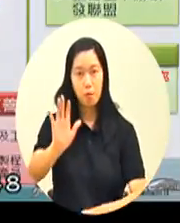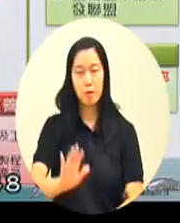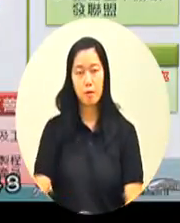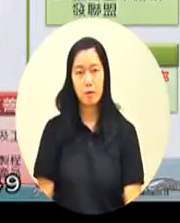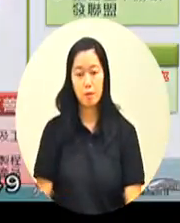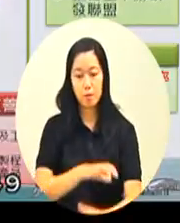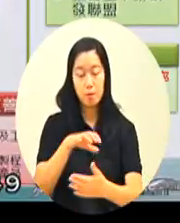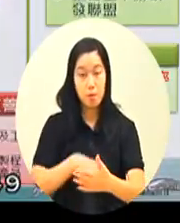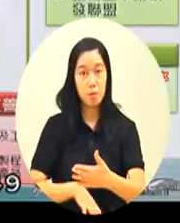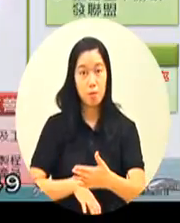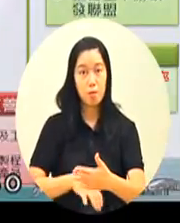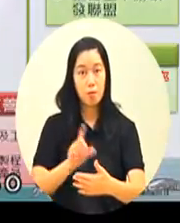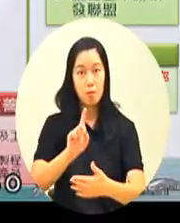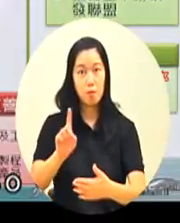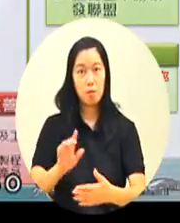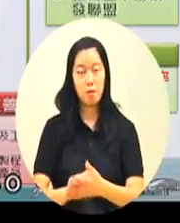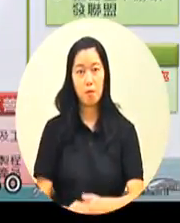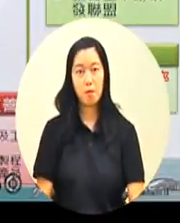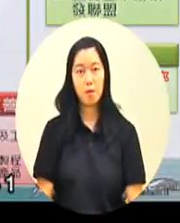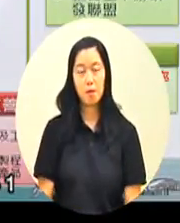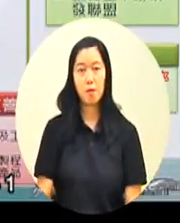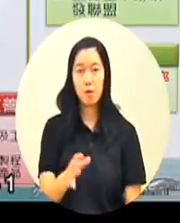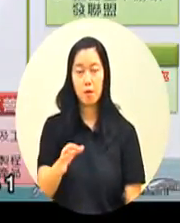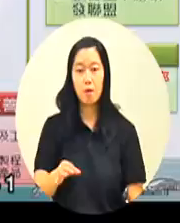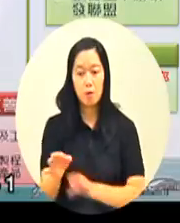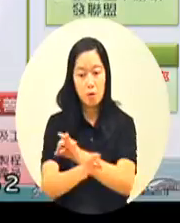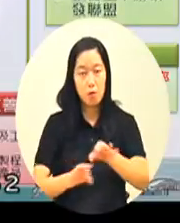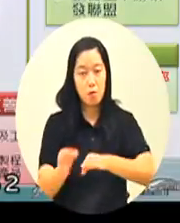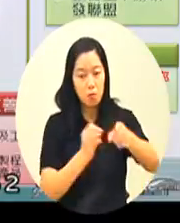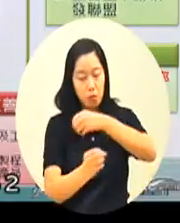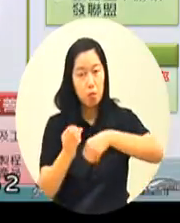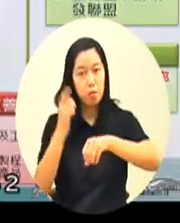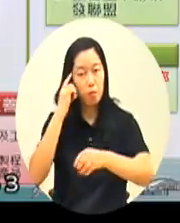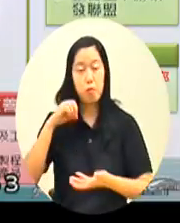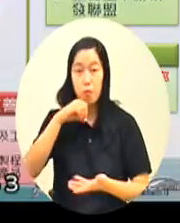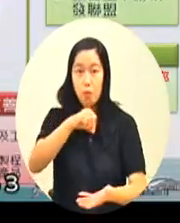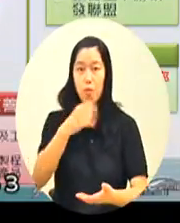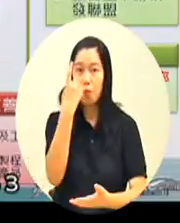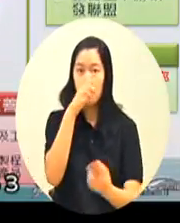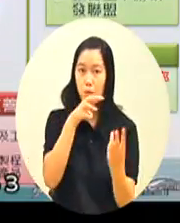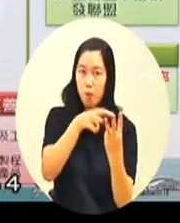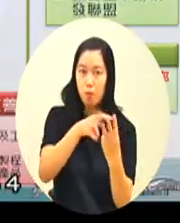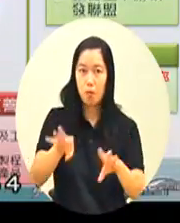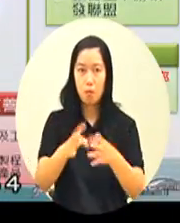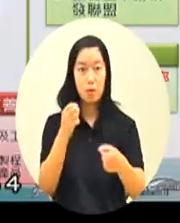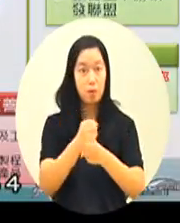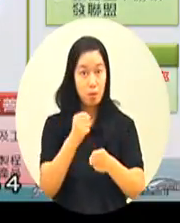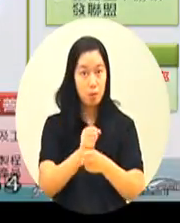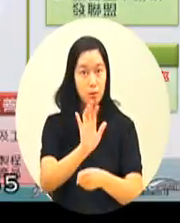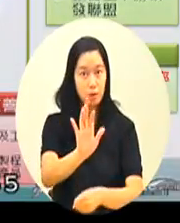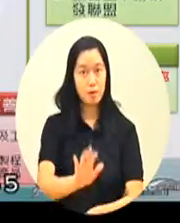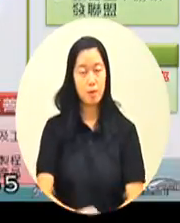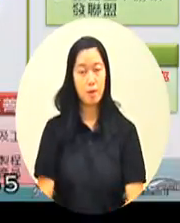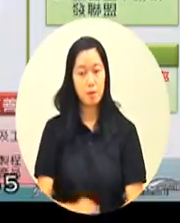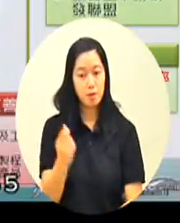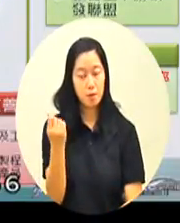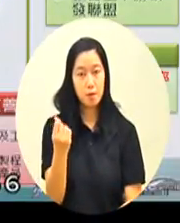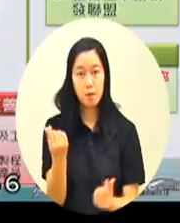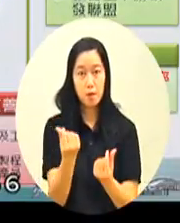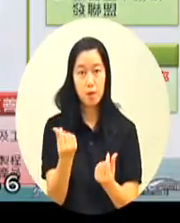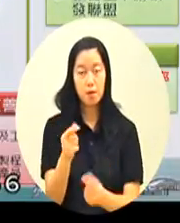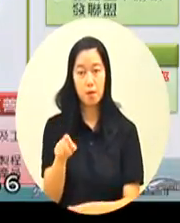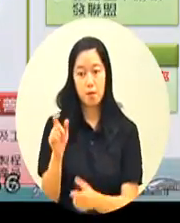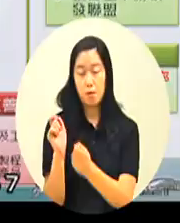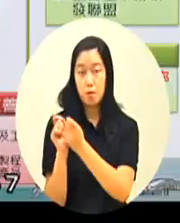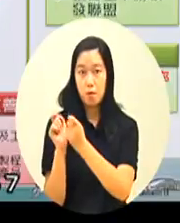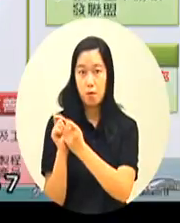中一个部分就是循环经济这件事情，这个概念的提出，那欧洲国家已经开始在执行这个工作，那尤其像最近